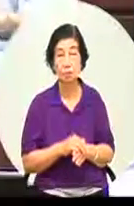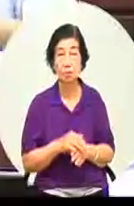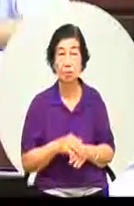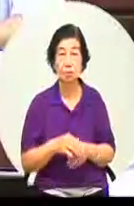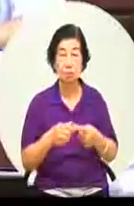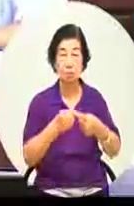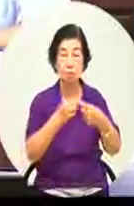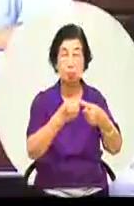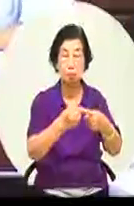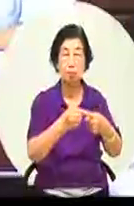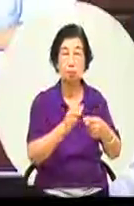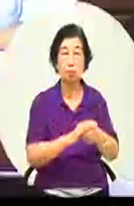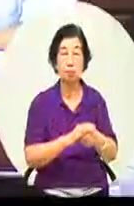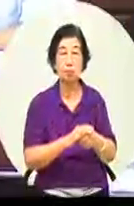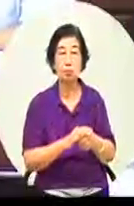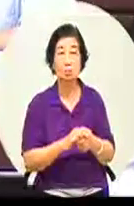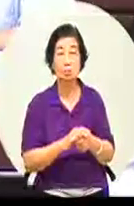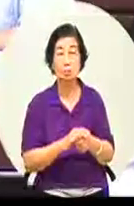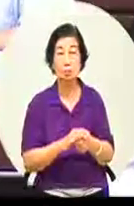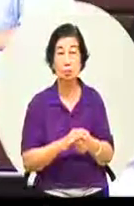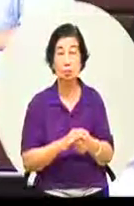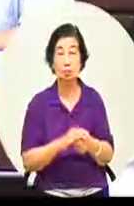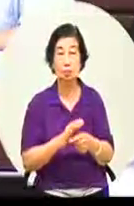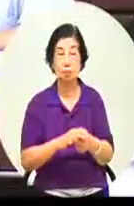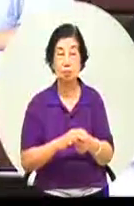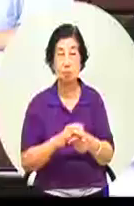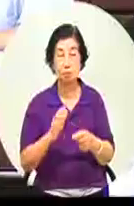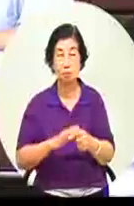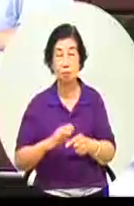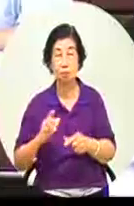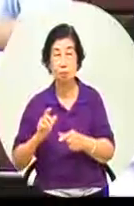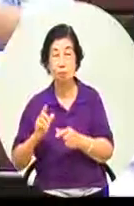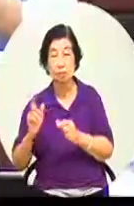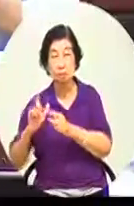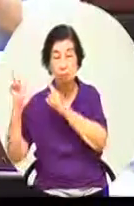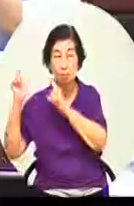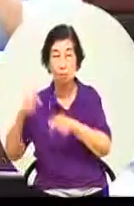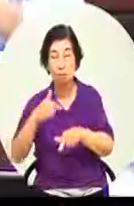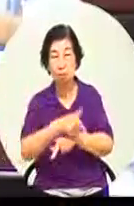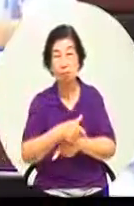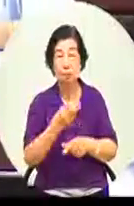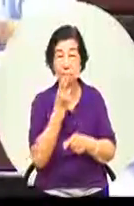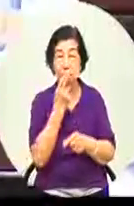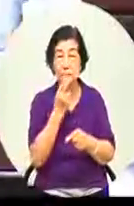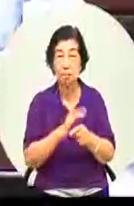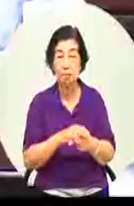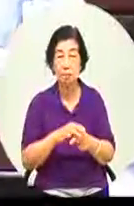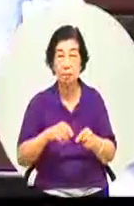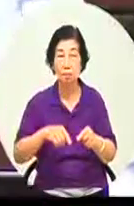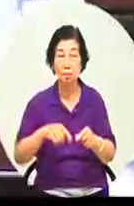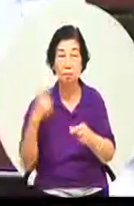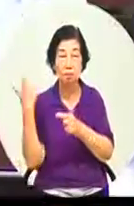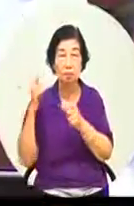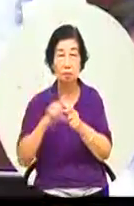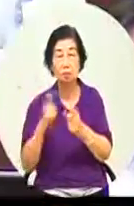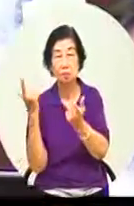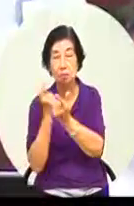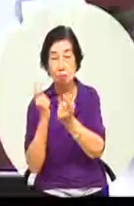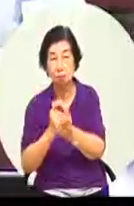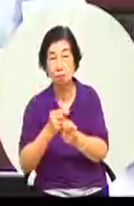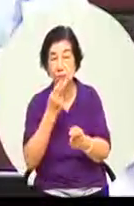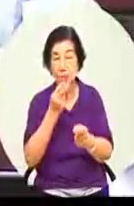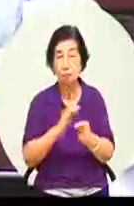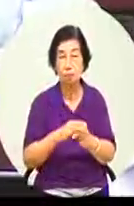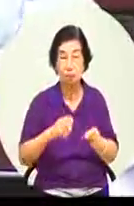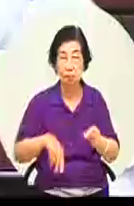部分就是我们会透过这个东南亚、东北亚的一个多元的行销，那也针对各国规划不同的这样的一